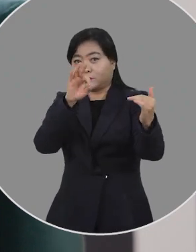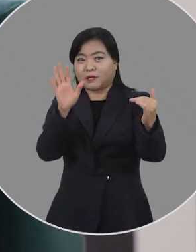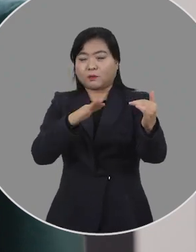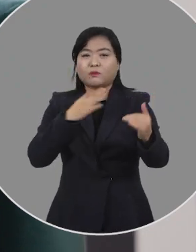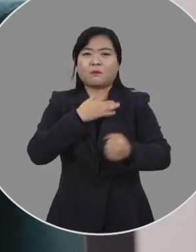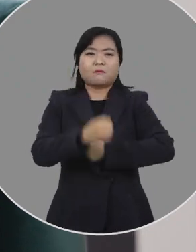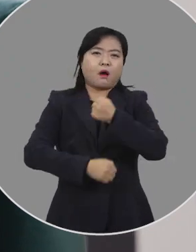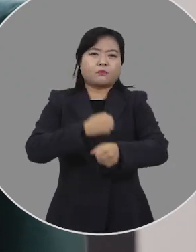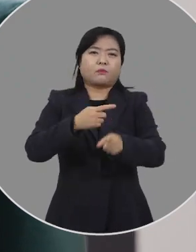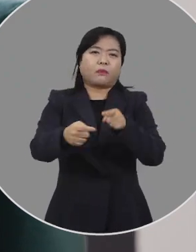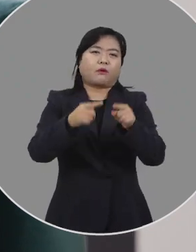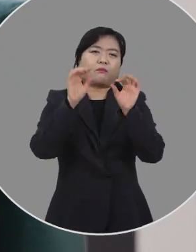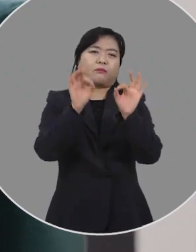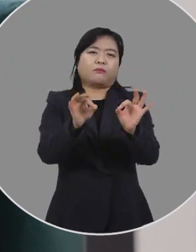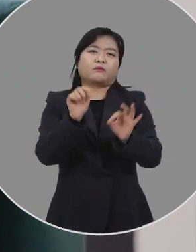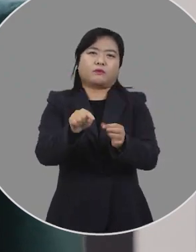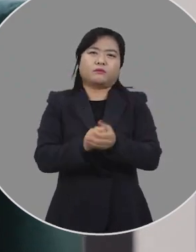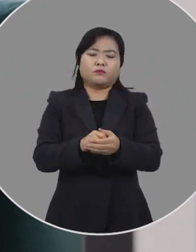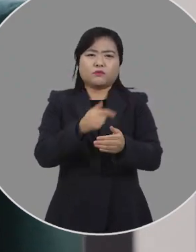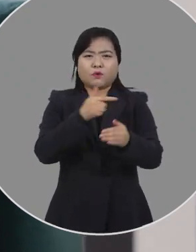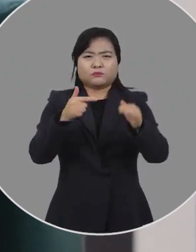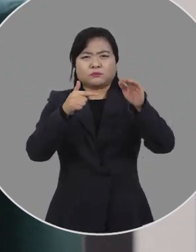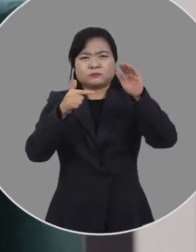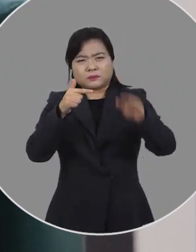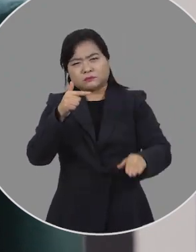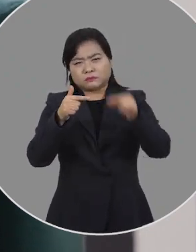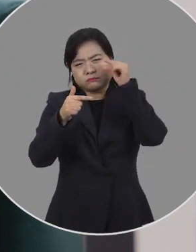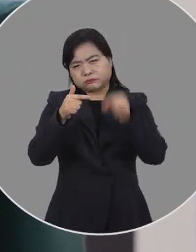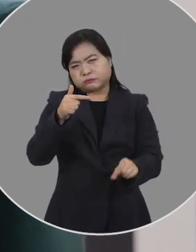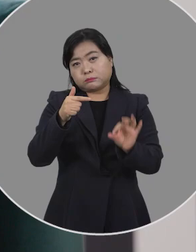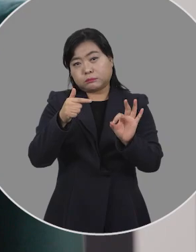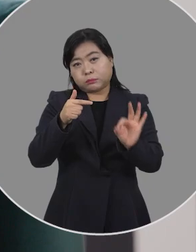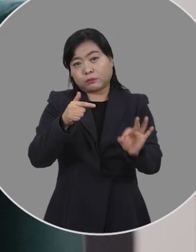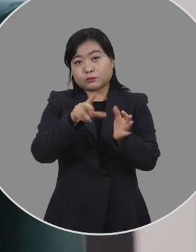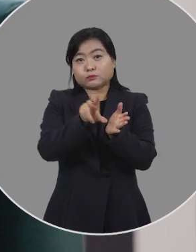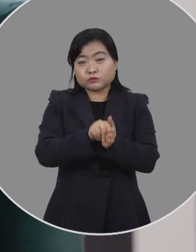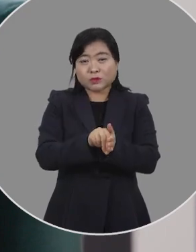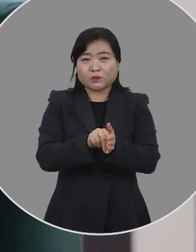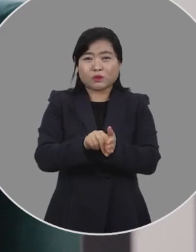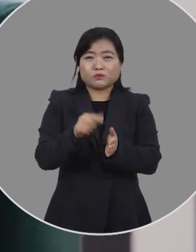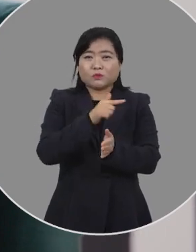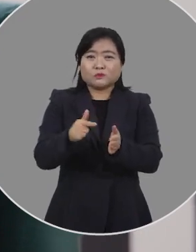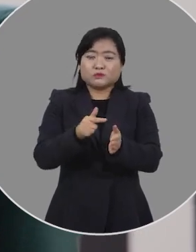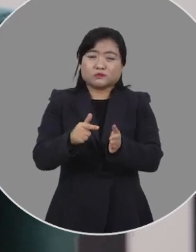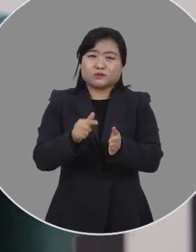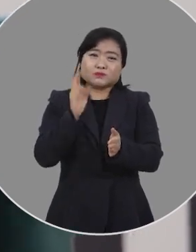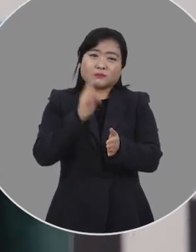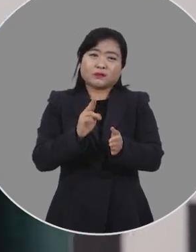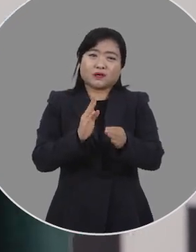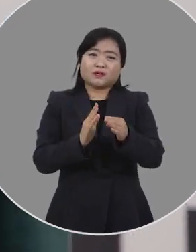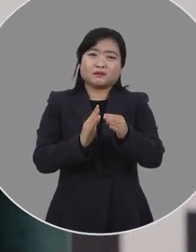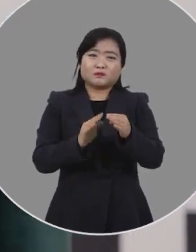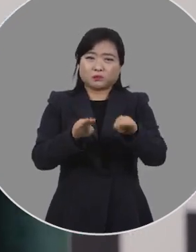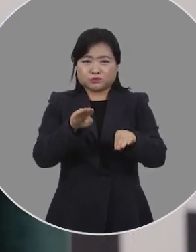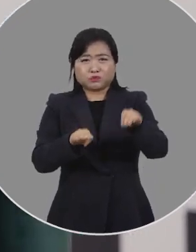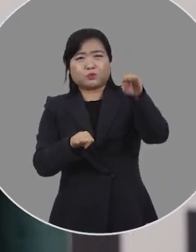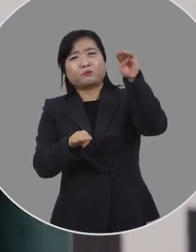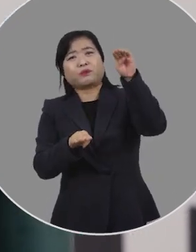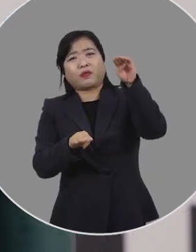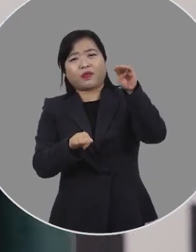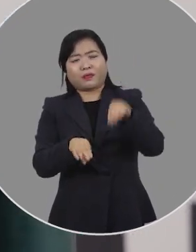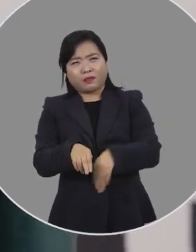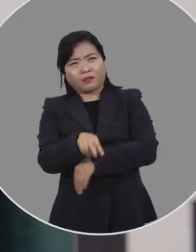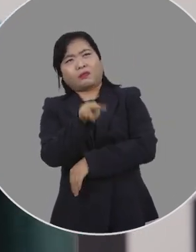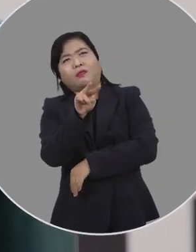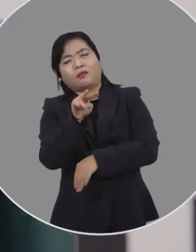마음대로 보는 것. 그러니까 너무 낮춰보는 것도 문제인 동시에 쓸데없이 이렇게 자기가 바라는 무엇인가를 투사해서 보는